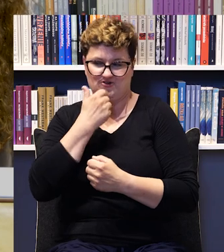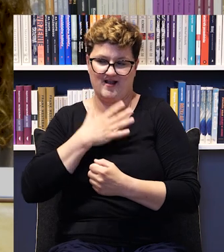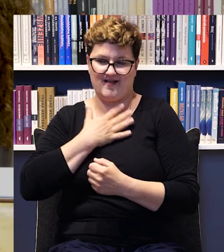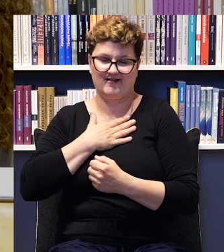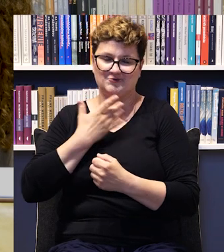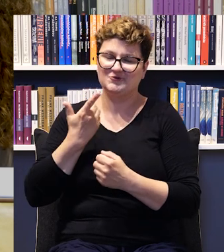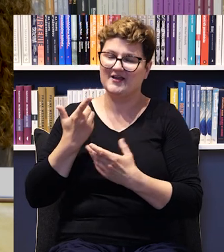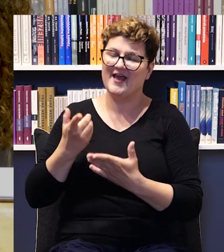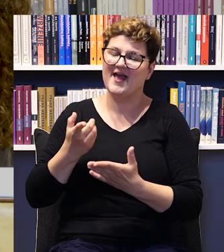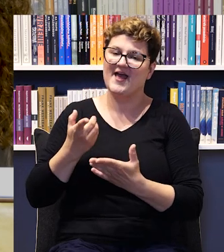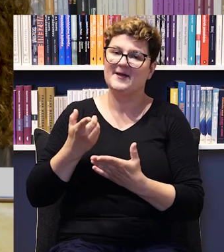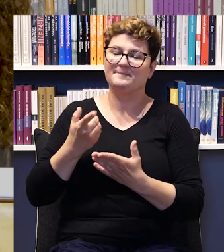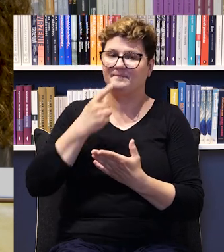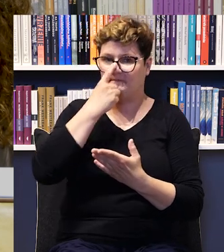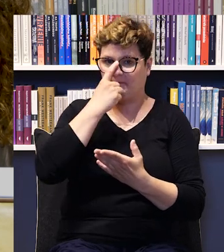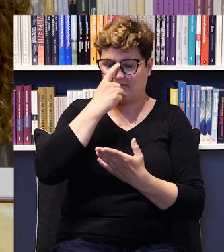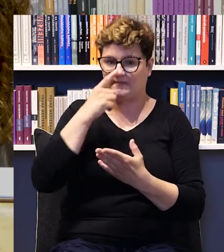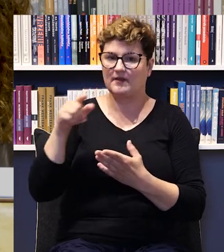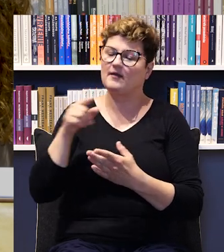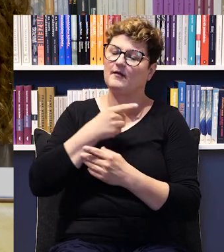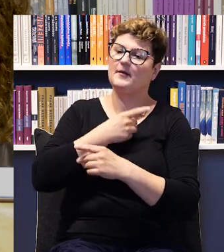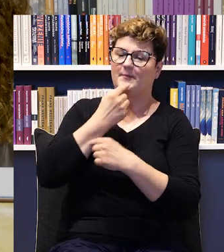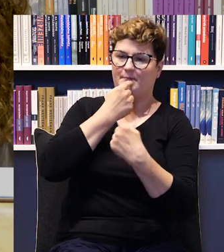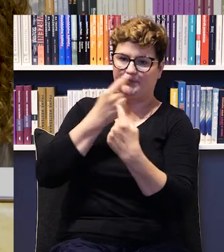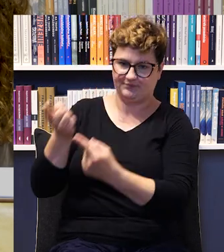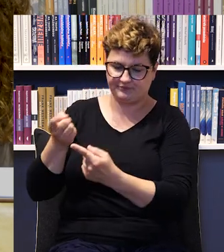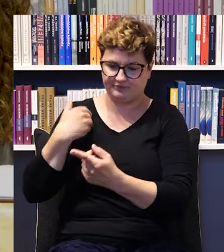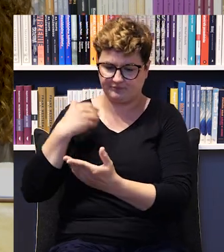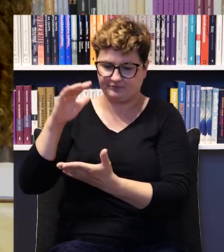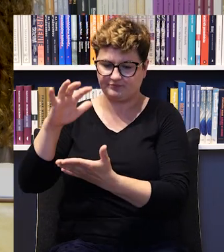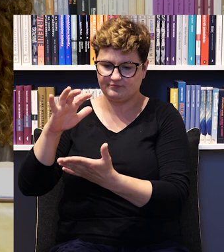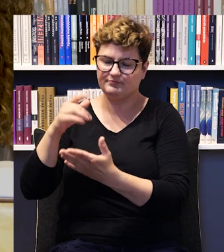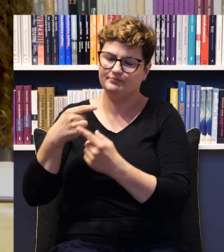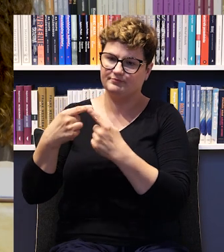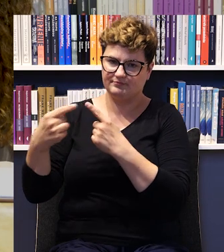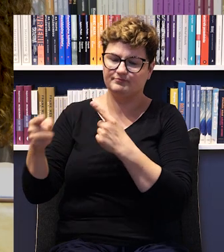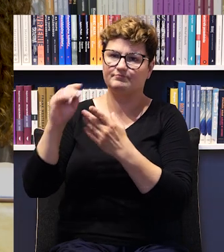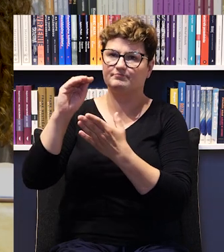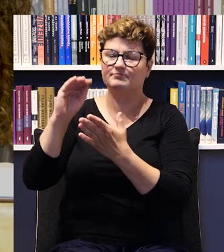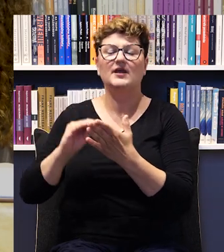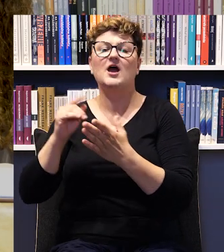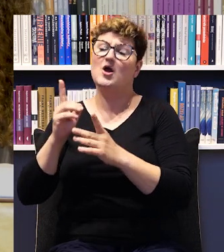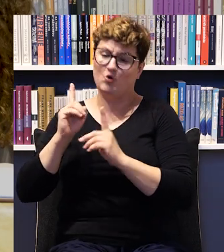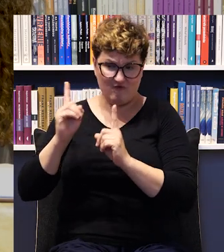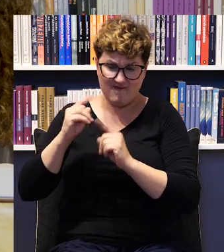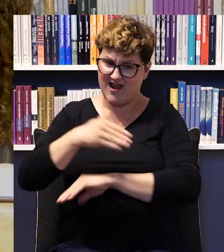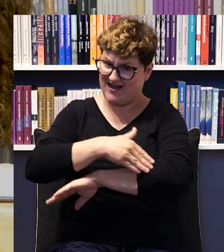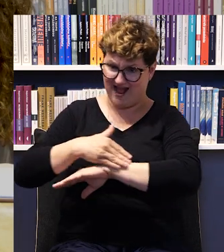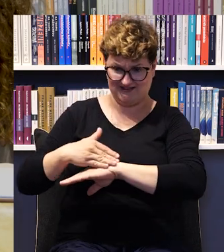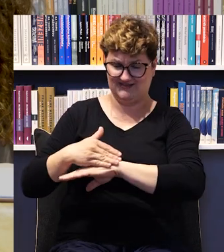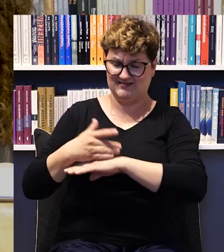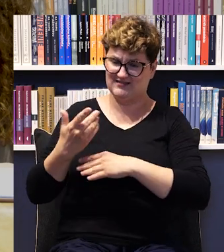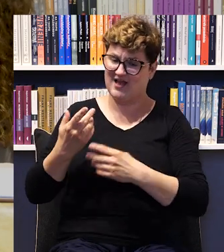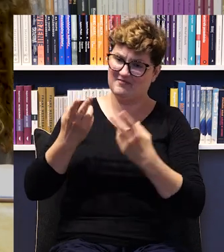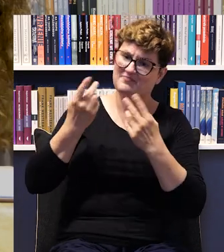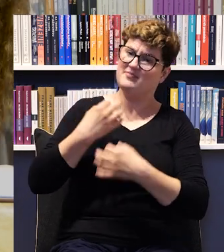Lipsztyk. I pan Lipsztyk mówi twojej bohaterce tak. Ty musisz sobie dobrze powyznaczać granice, kochana, żeby być niepodległą. Jako